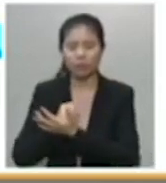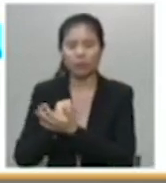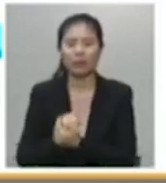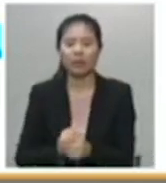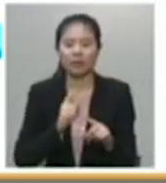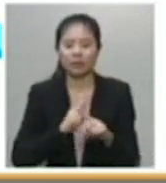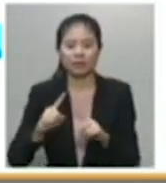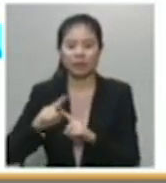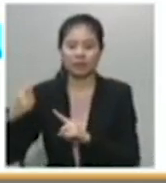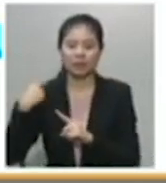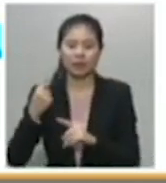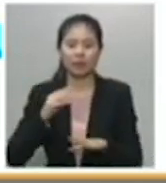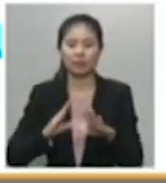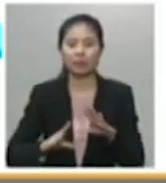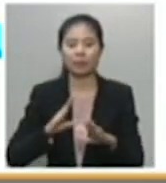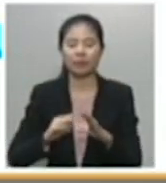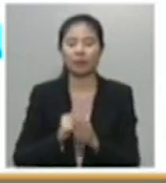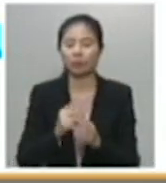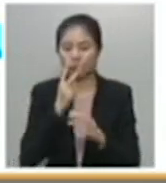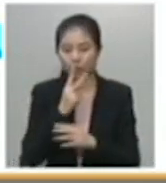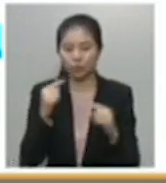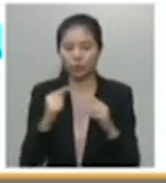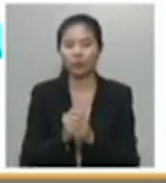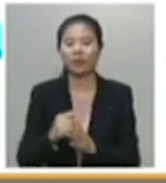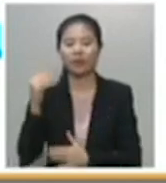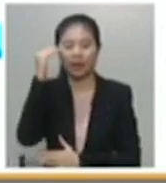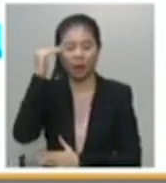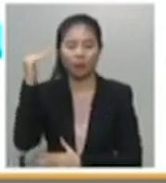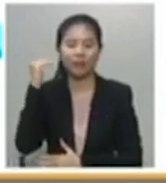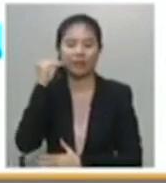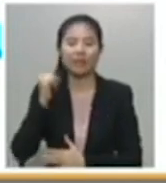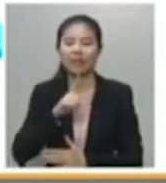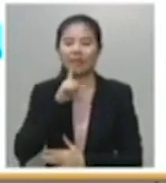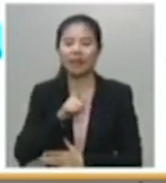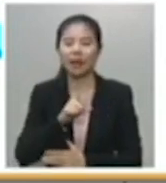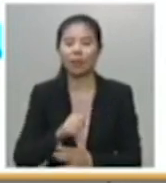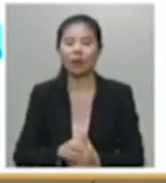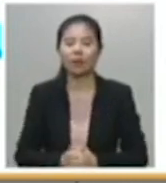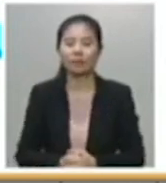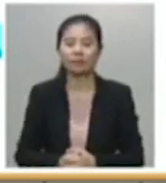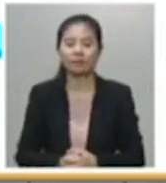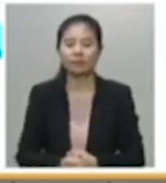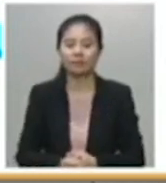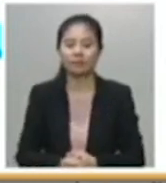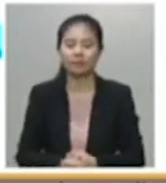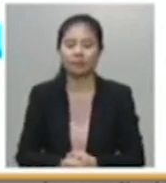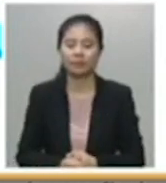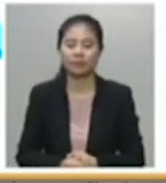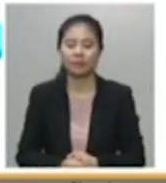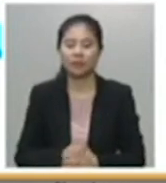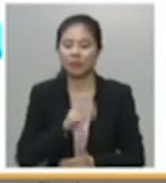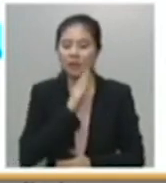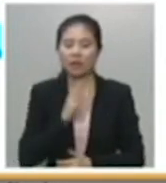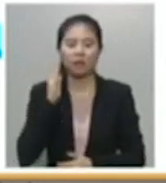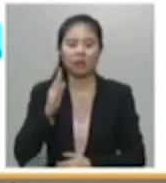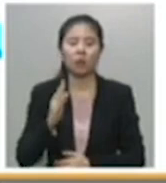ให้ดูนะครับในกรณีการสำรวจที่เกาหลีเนี่ยถามคนเกาหลีว่าอนาคตเมื่อถึงวัยชราเนี่ยจะดูแ